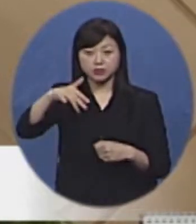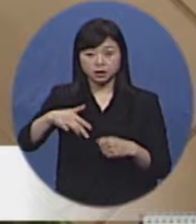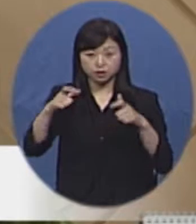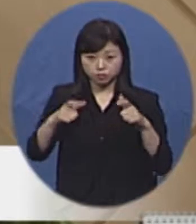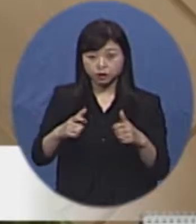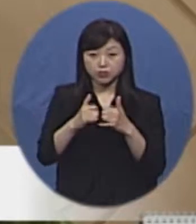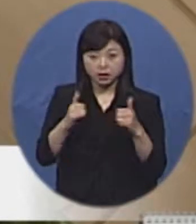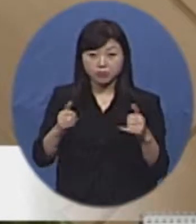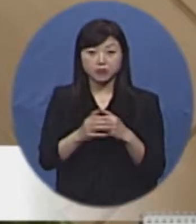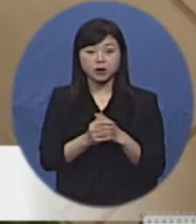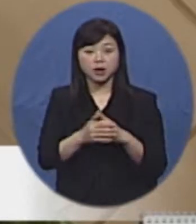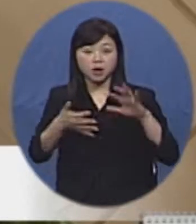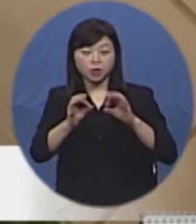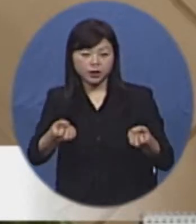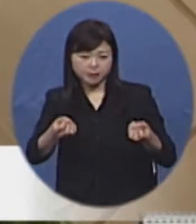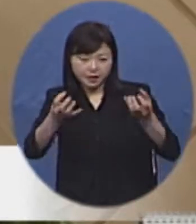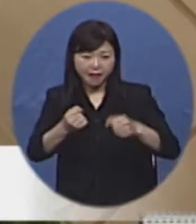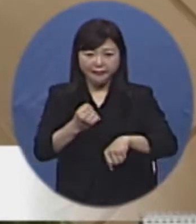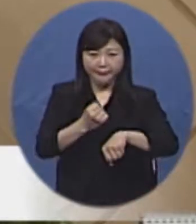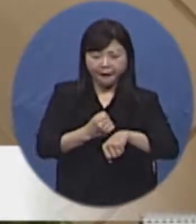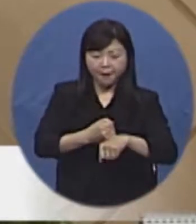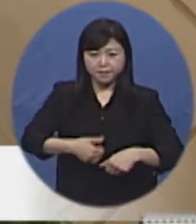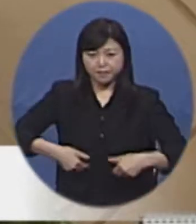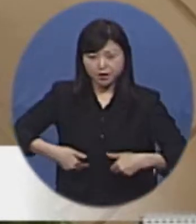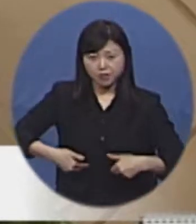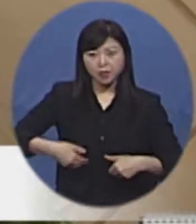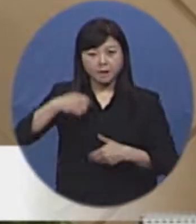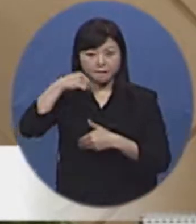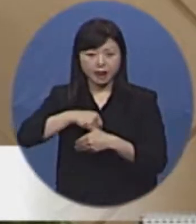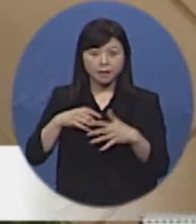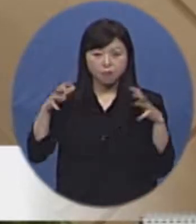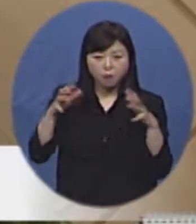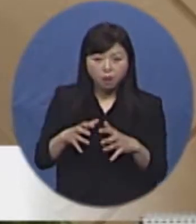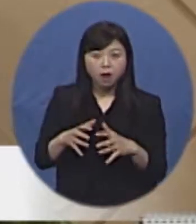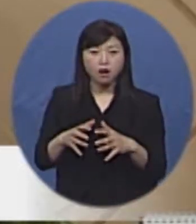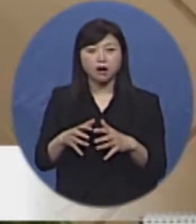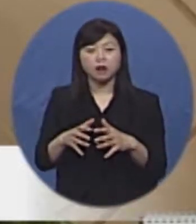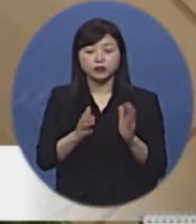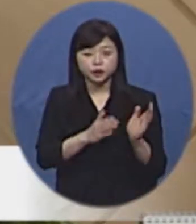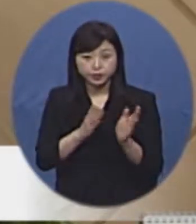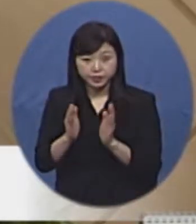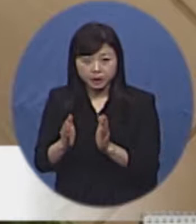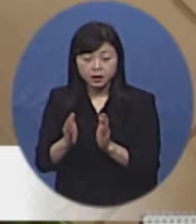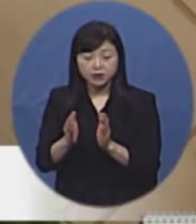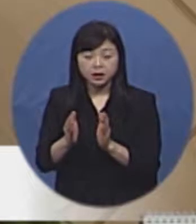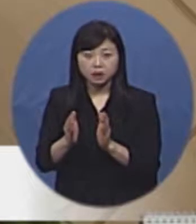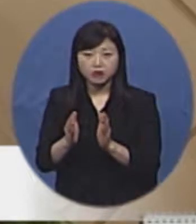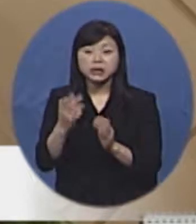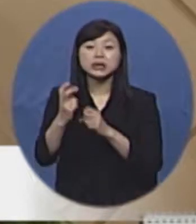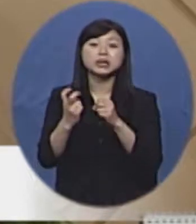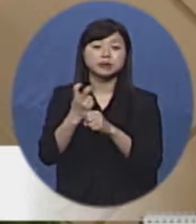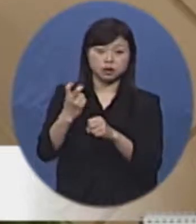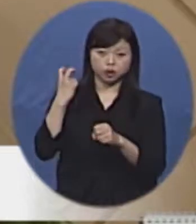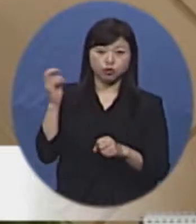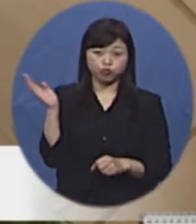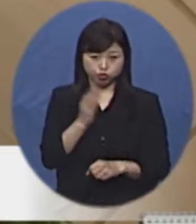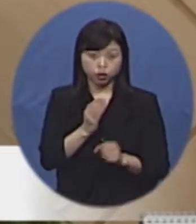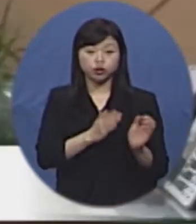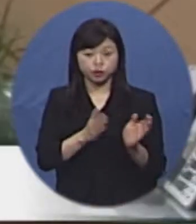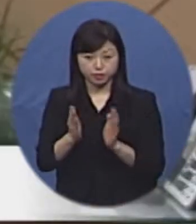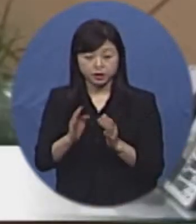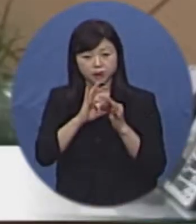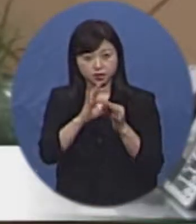올림픽을 해야 되겠다 하는 마음을 모아서 준비한 것이 한 20년 전부터 준비를